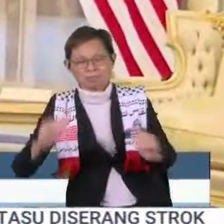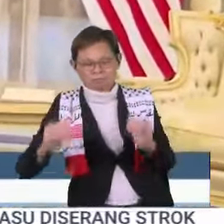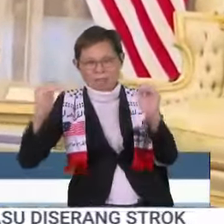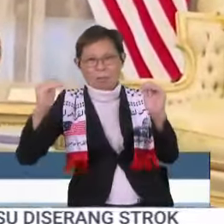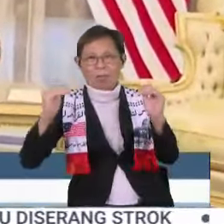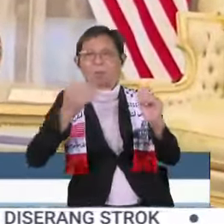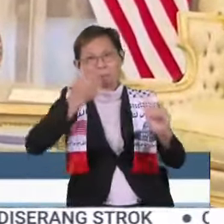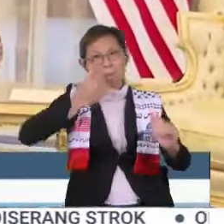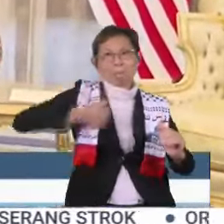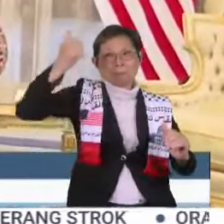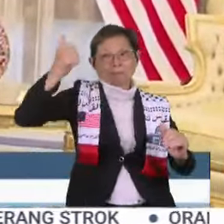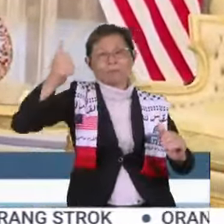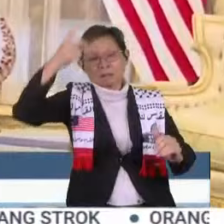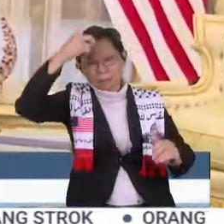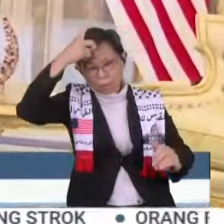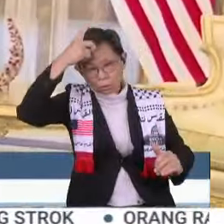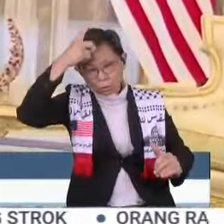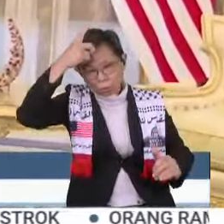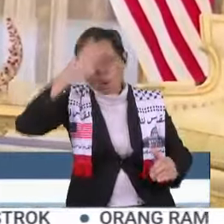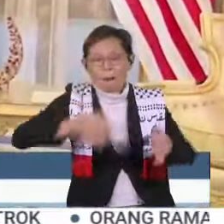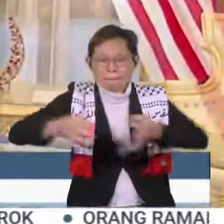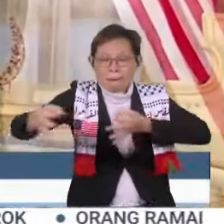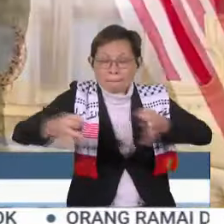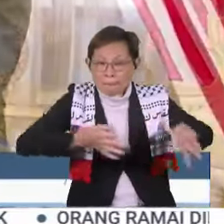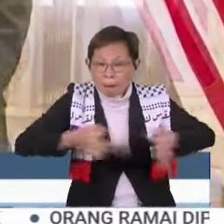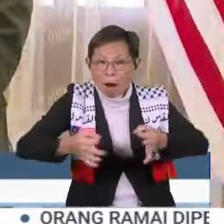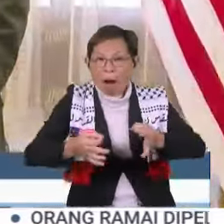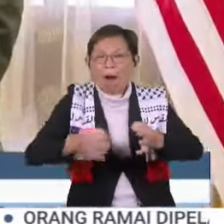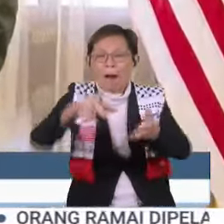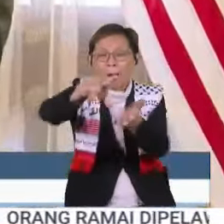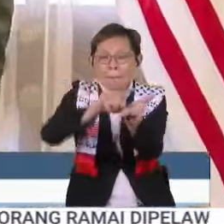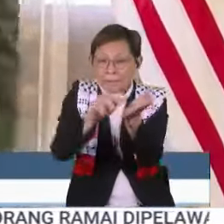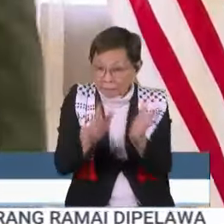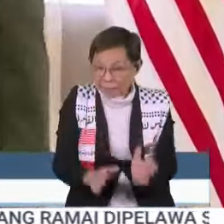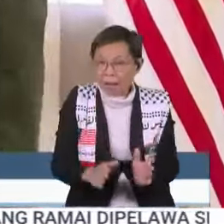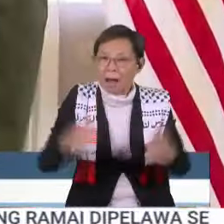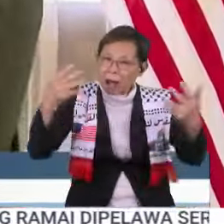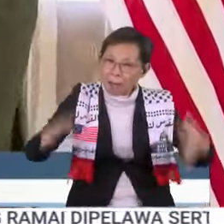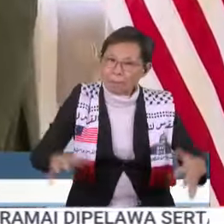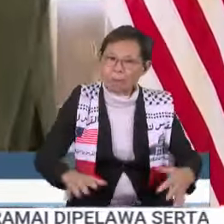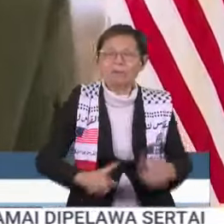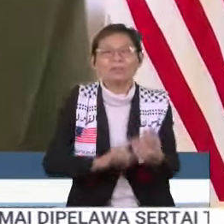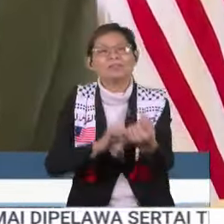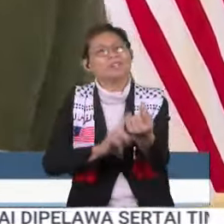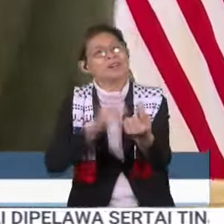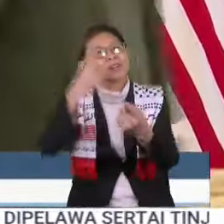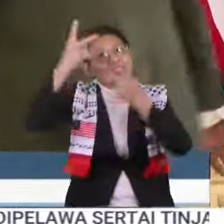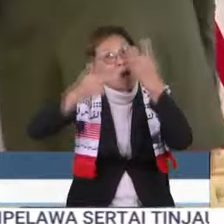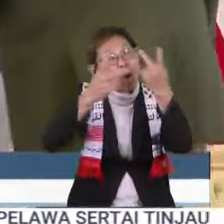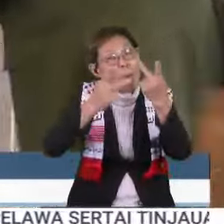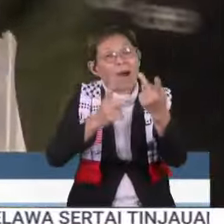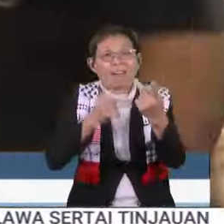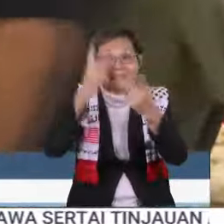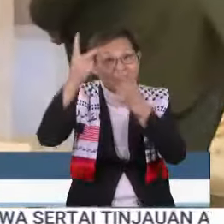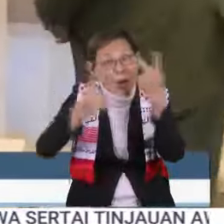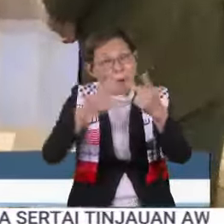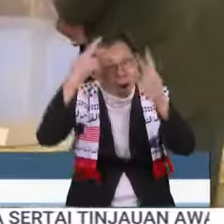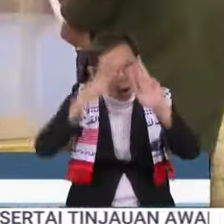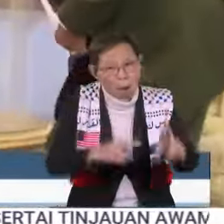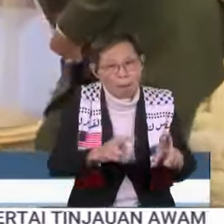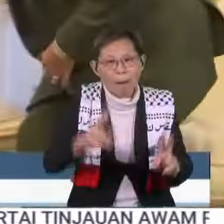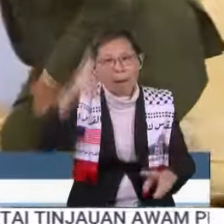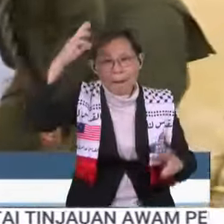yang optimum. Datuk Manca menjelaskan perkara itu kepada media selepas mengadakan kunjungan hormat ke atas Premier Sarawak